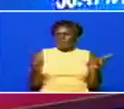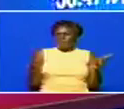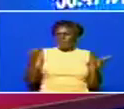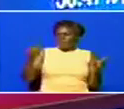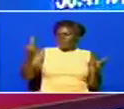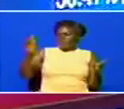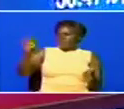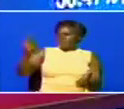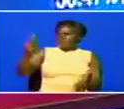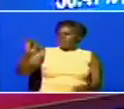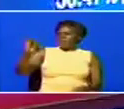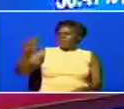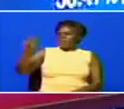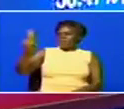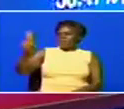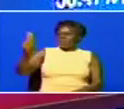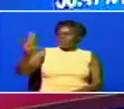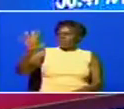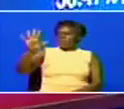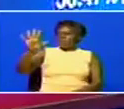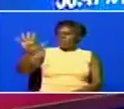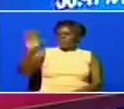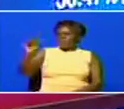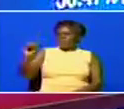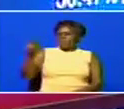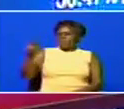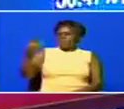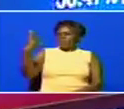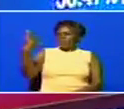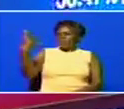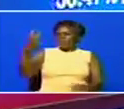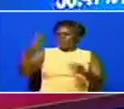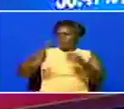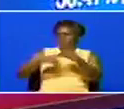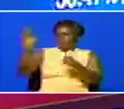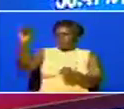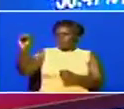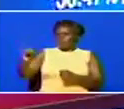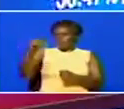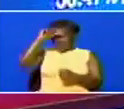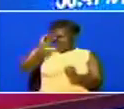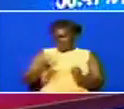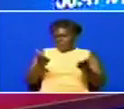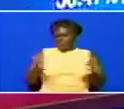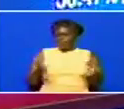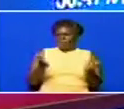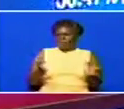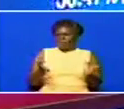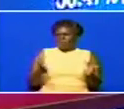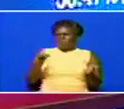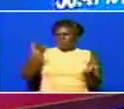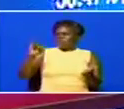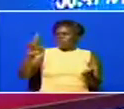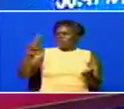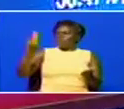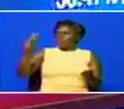Mureithi kileleni kwa 50.47% ya kura ambazo zimepigwa Na gavana wa sasa Joshua Irungu yuko